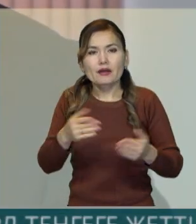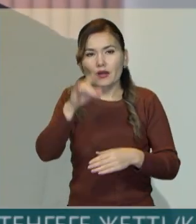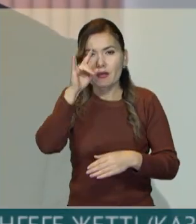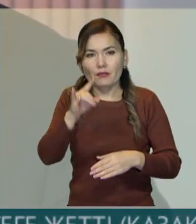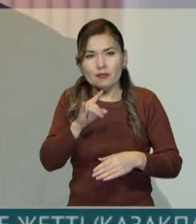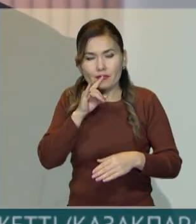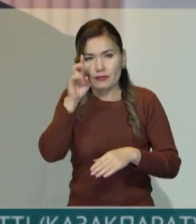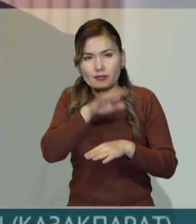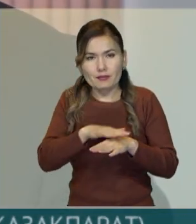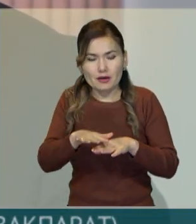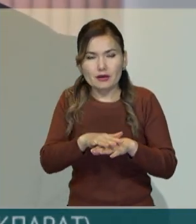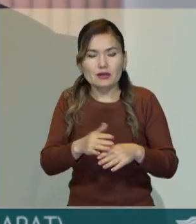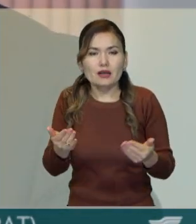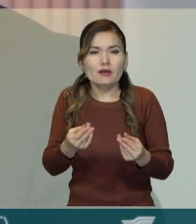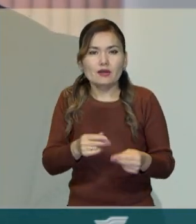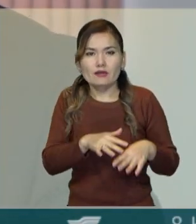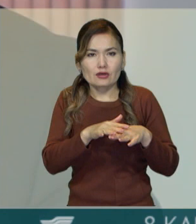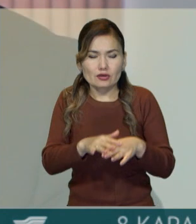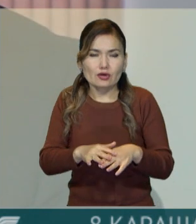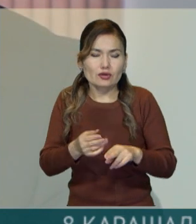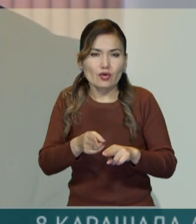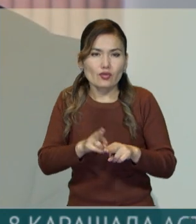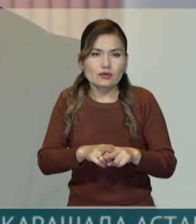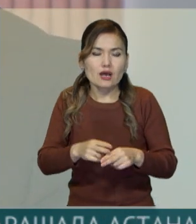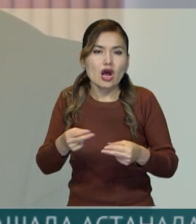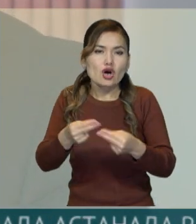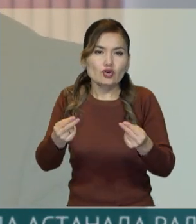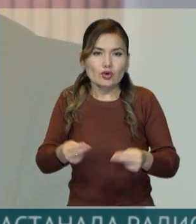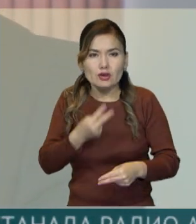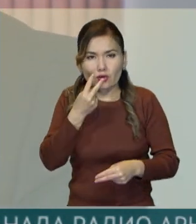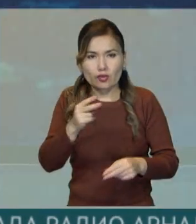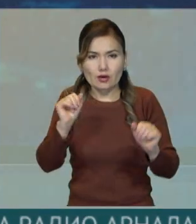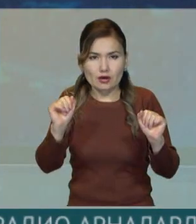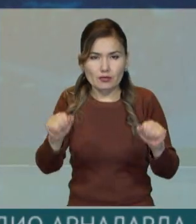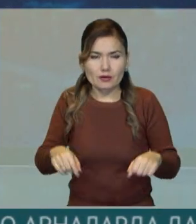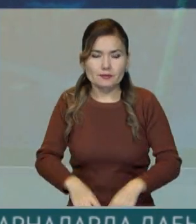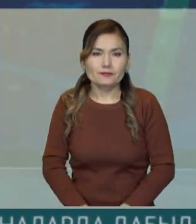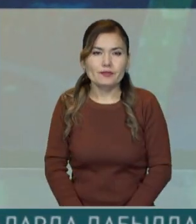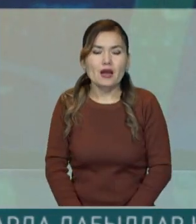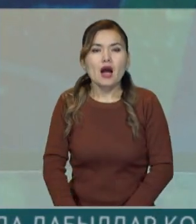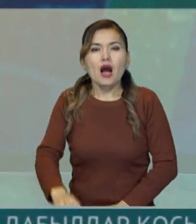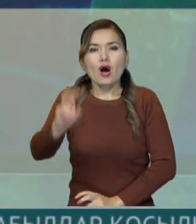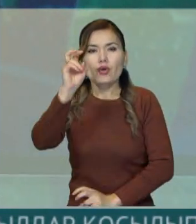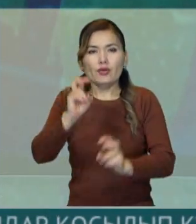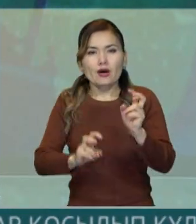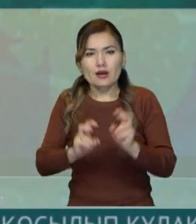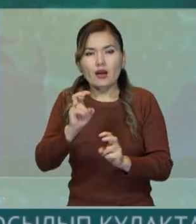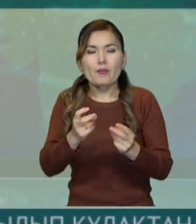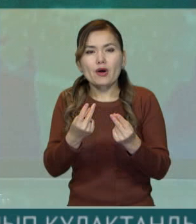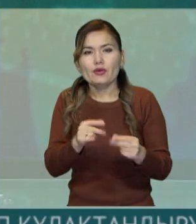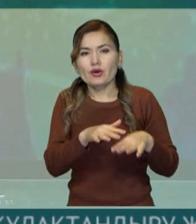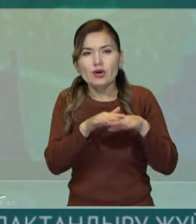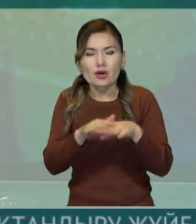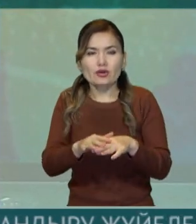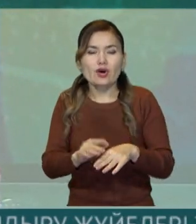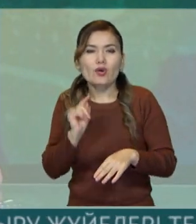дұрыс деп есептейтін жаңағындай журналда рейтингісі бұл. Өнеркәсіп салуда қаржы